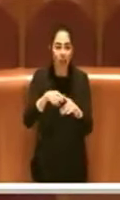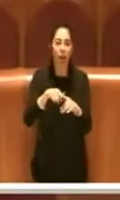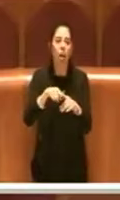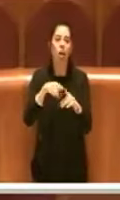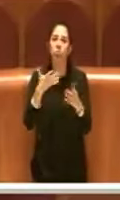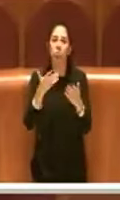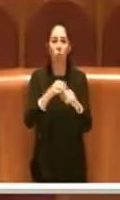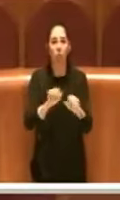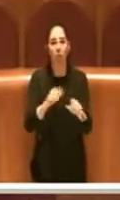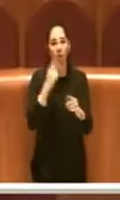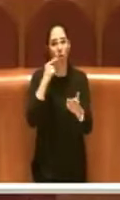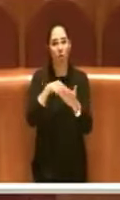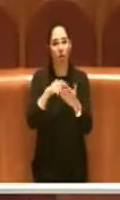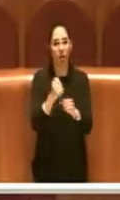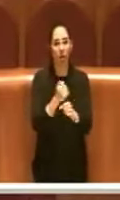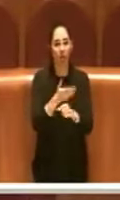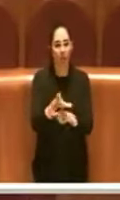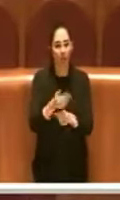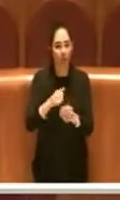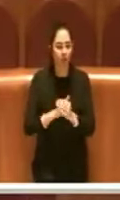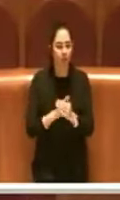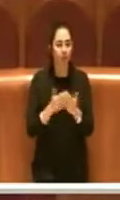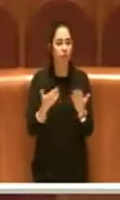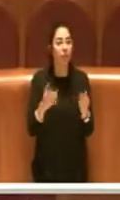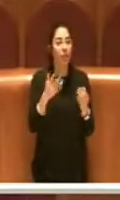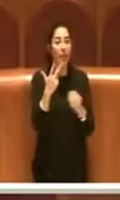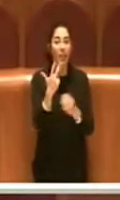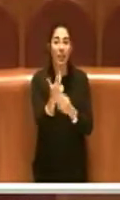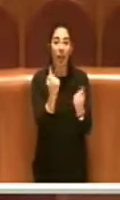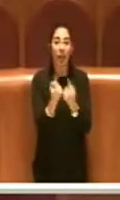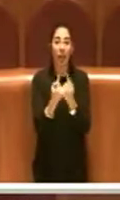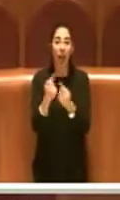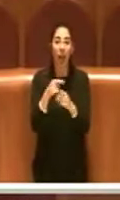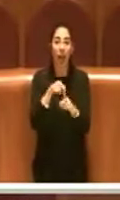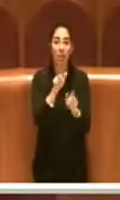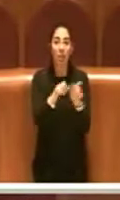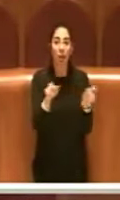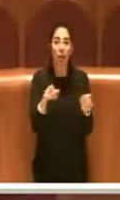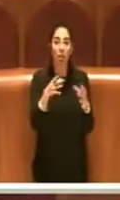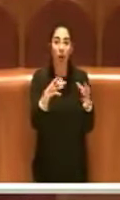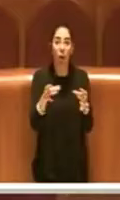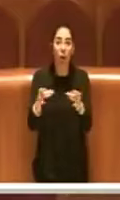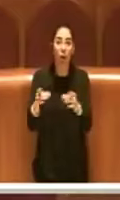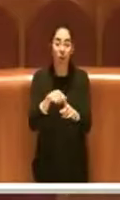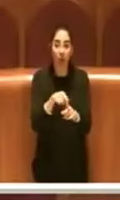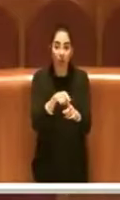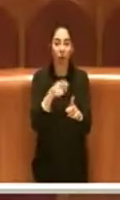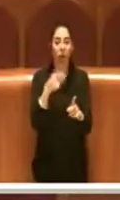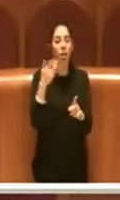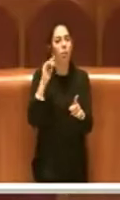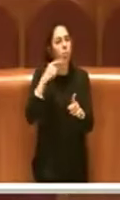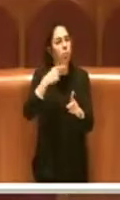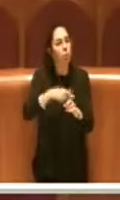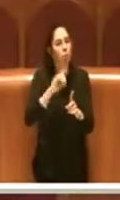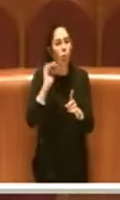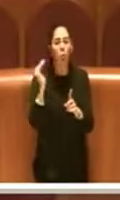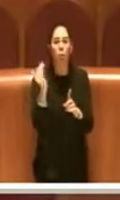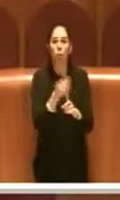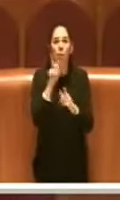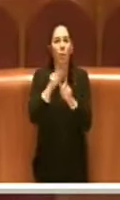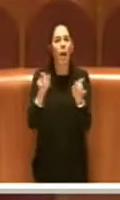fanno sì e tutte le persone che nel corso di queste settimane comunque sono state controllate allo Spallanzani sono